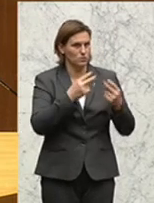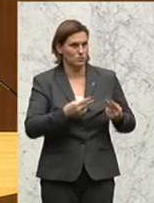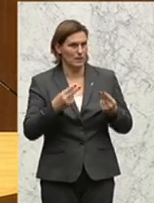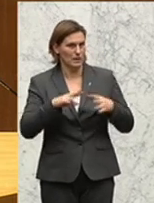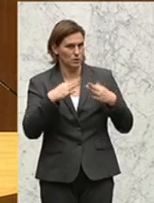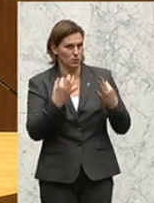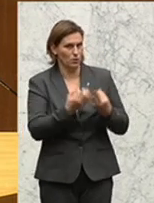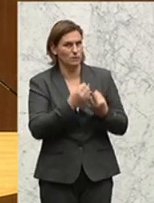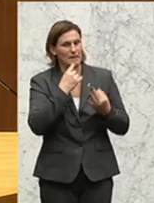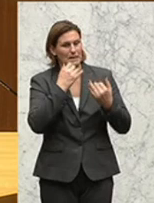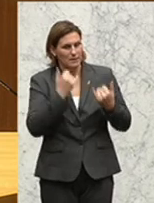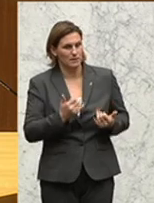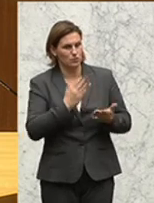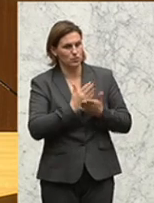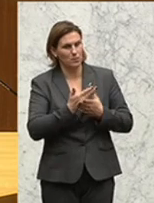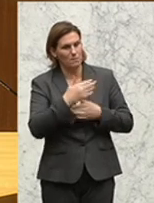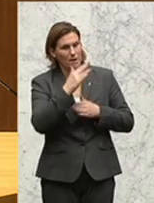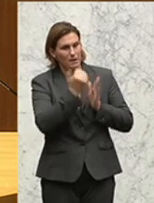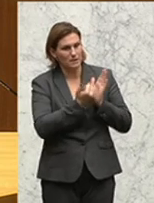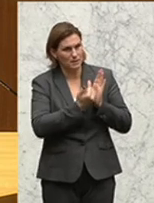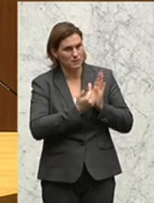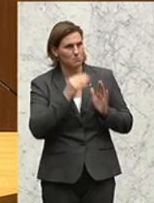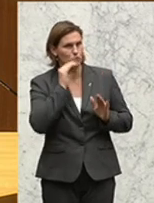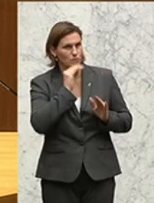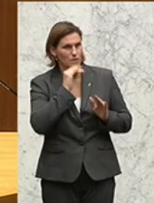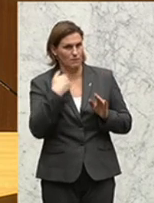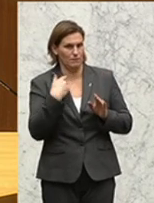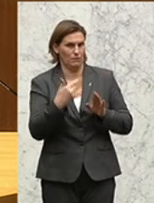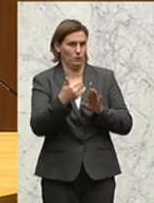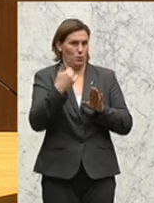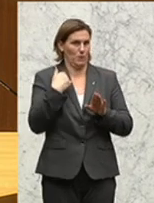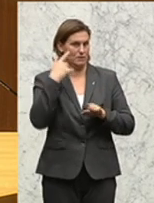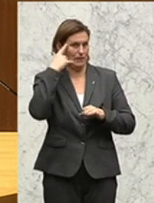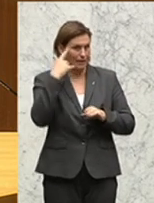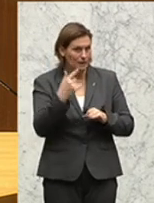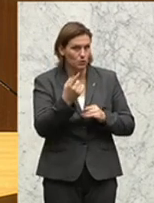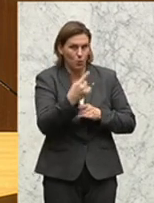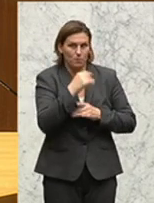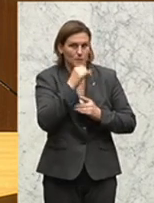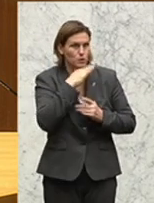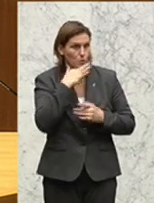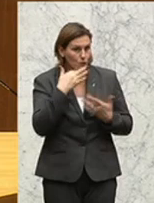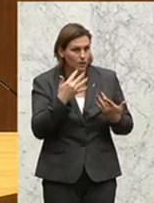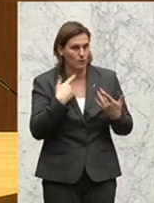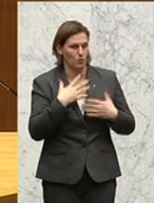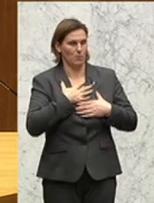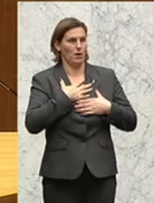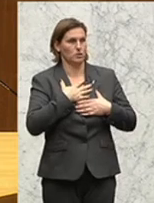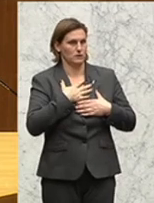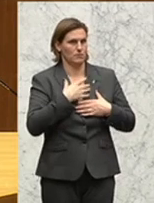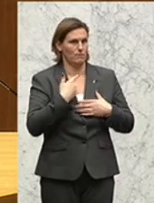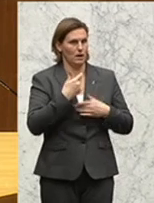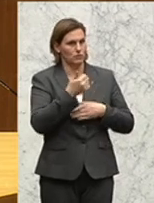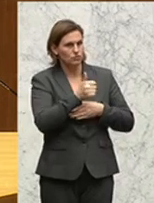bei ihm am Verfassungsgerichtshof er eben jetzt schon weit mehr Gesetzesbeschwerden hat, als er ursprünglich gedacht hatte. Da haben die sich offenbar verschätzt. Und wie